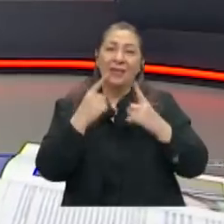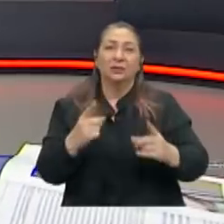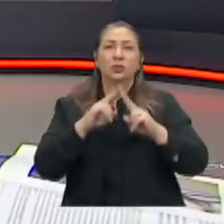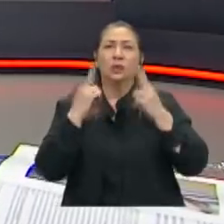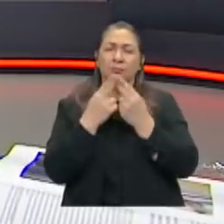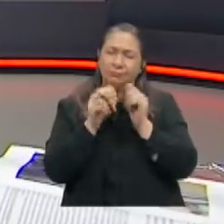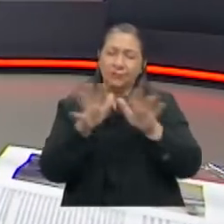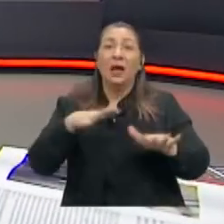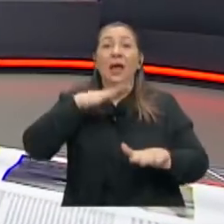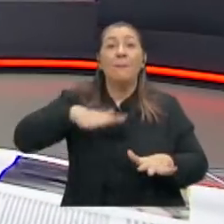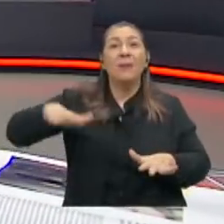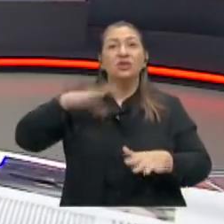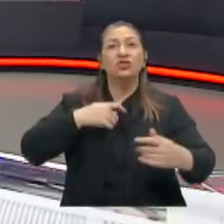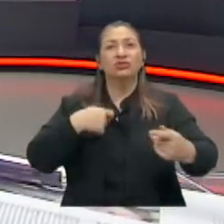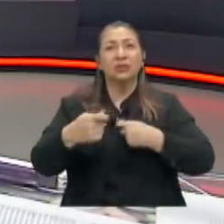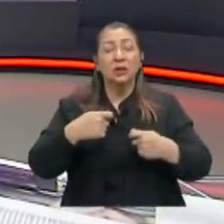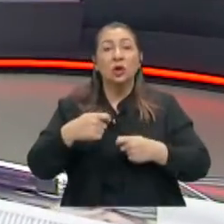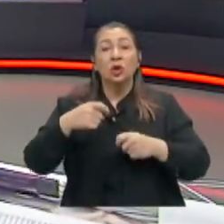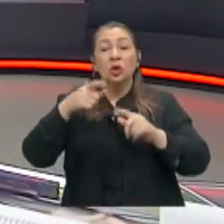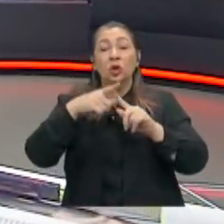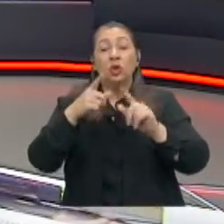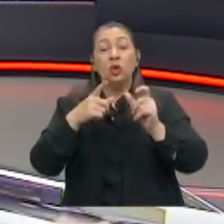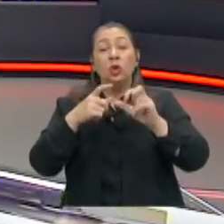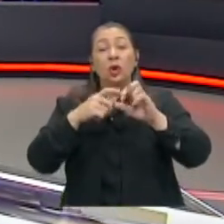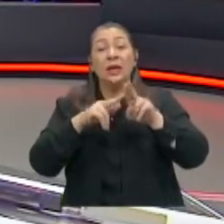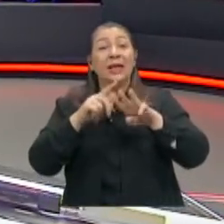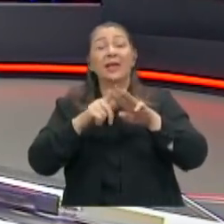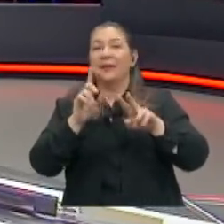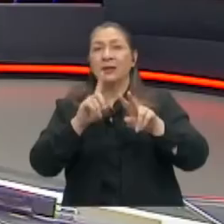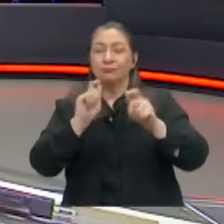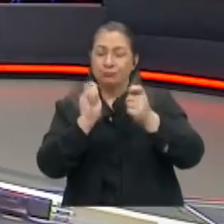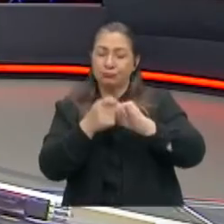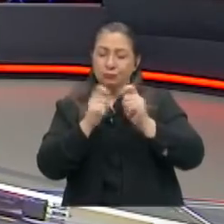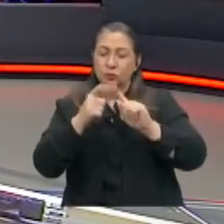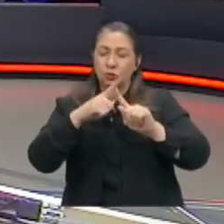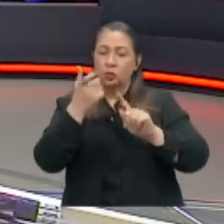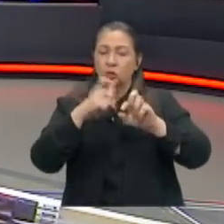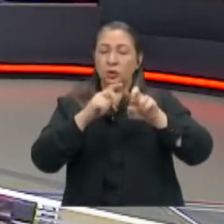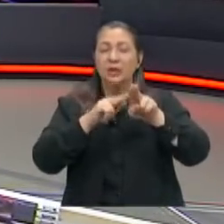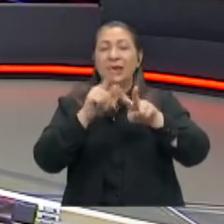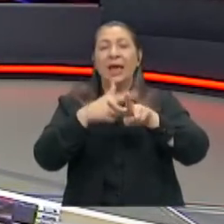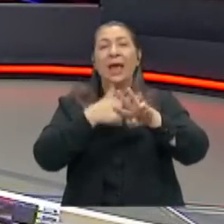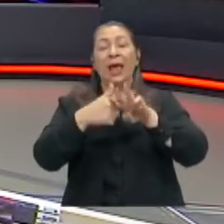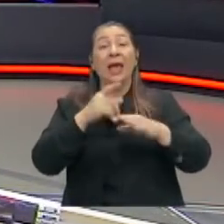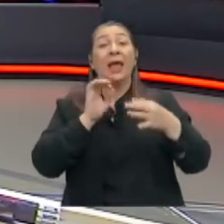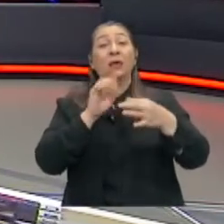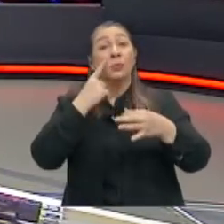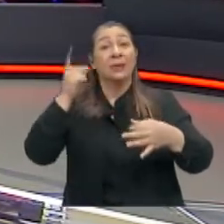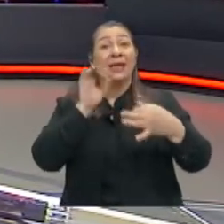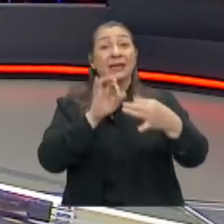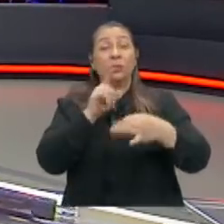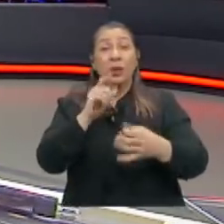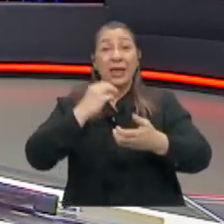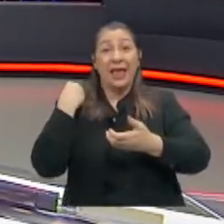dünyada diye pek çok yabancı şirket Turkey'leri Türkiye'ye dönüştürüyor. Cumhurbaşkanlığı İletişim Başkanlığı'nın bu